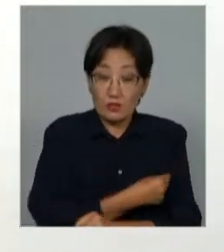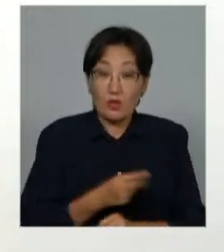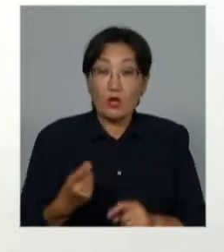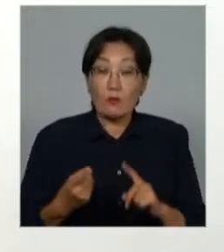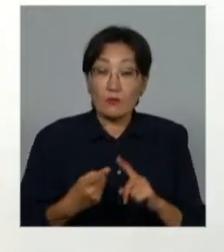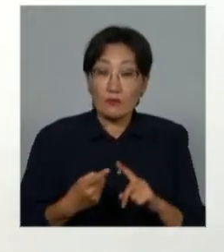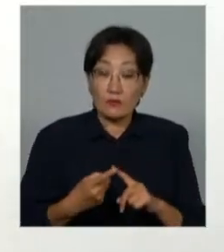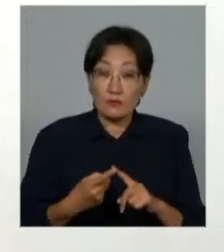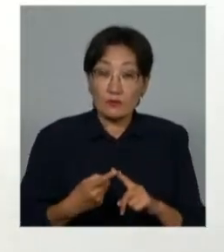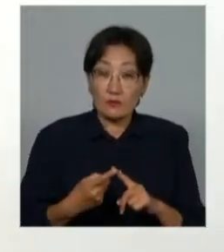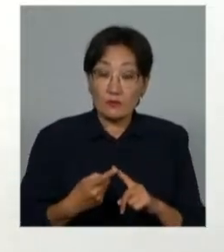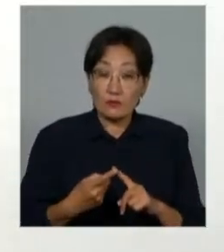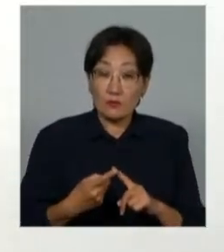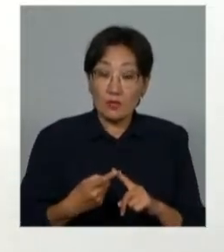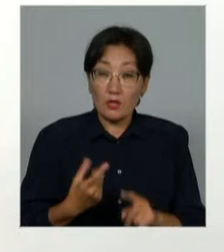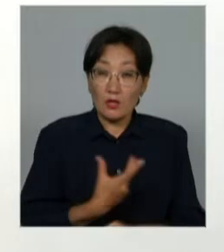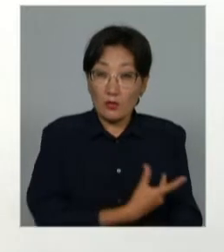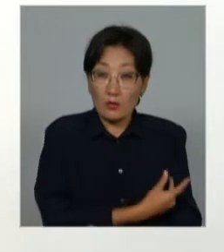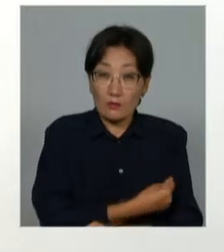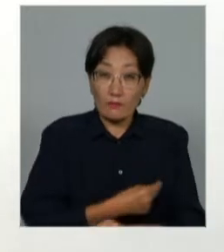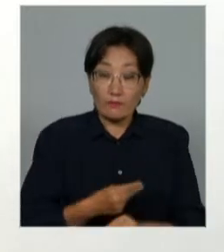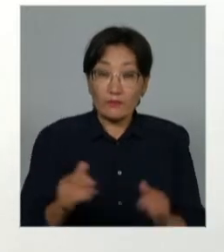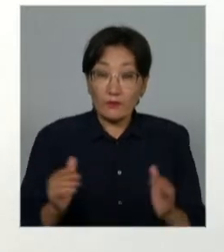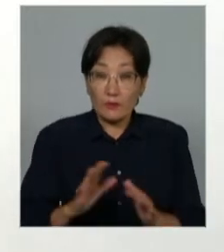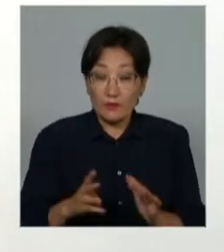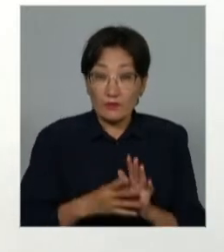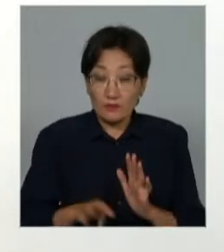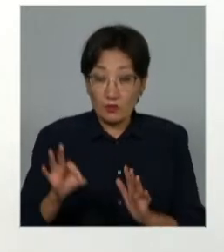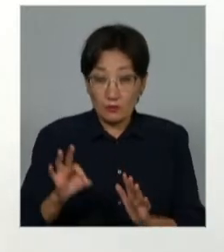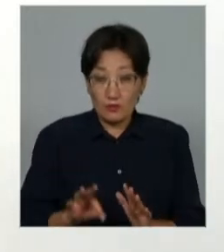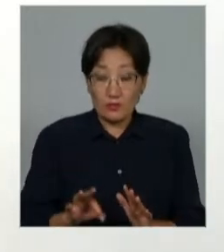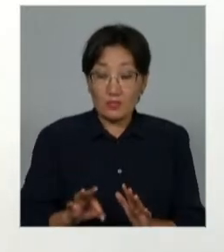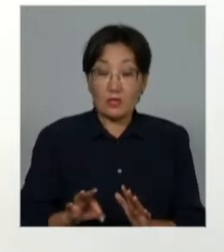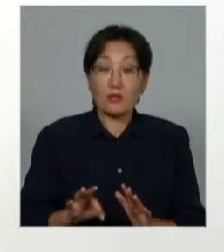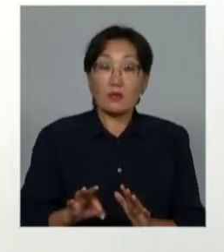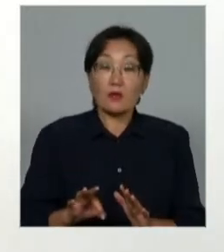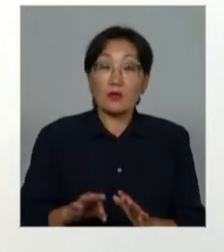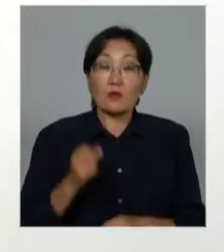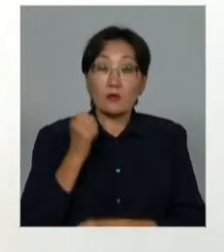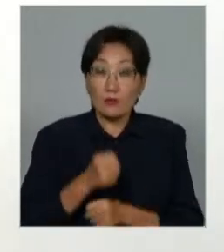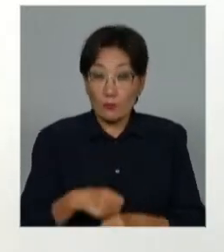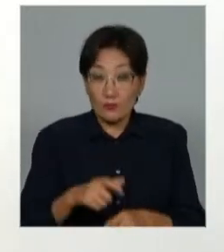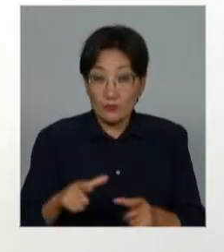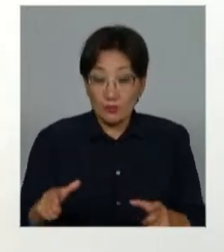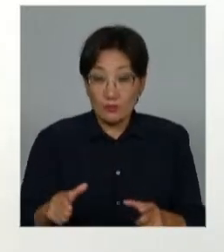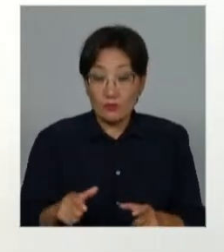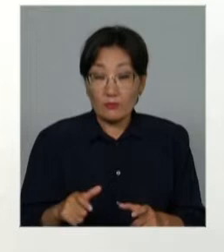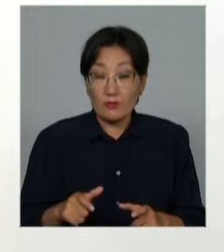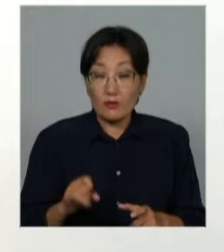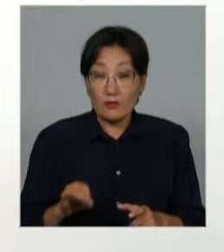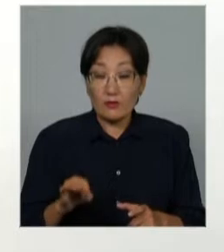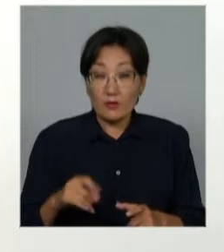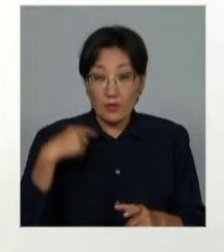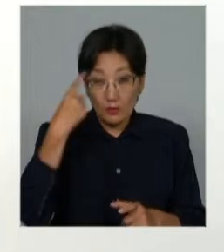первым компонентом не менее 90% персонала, ну, за исключением